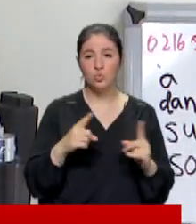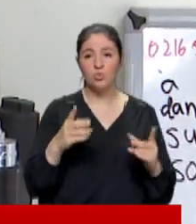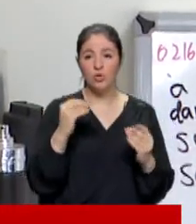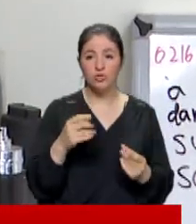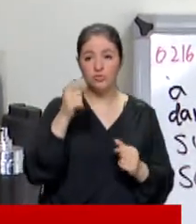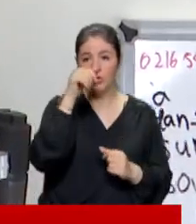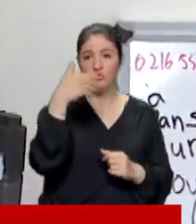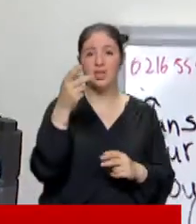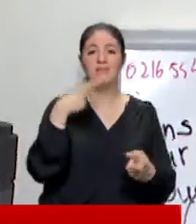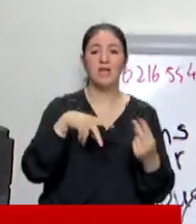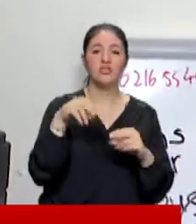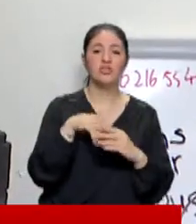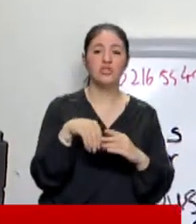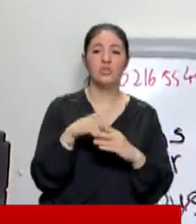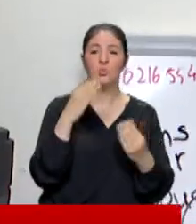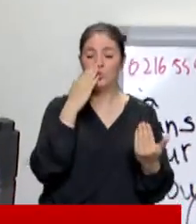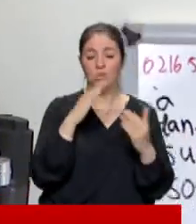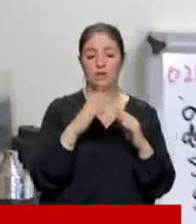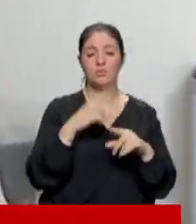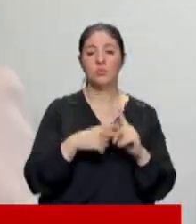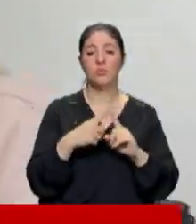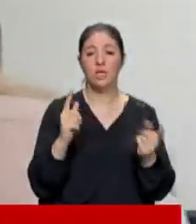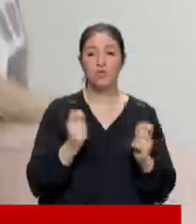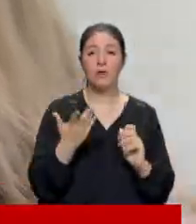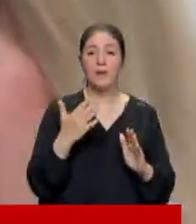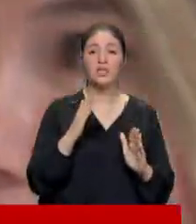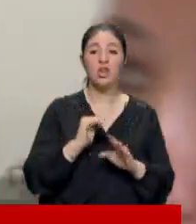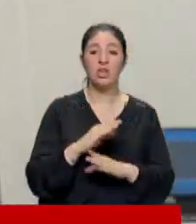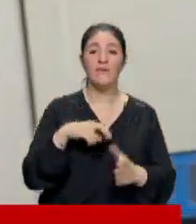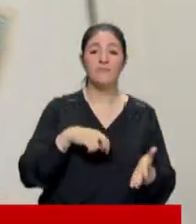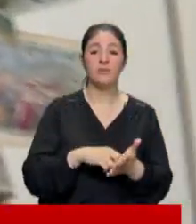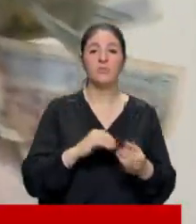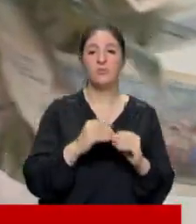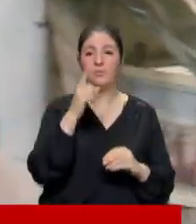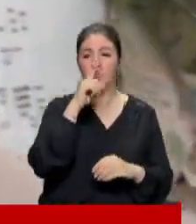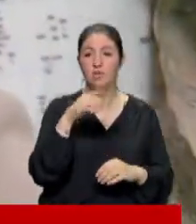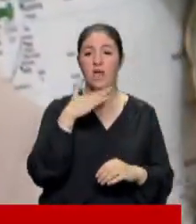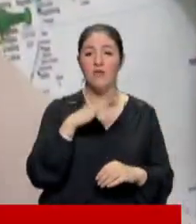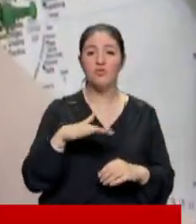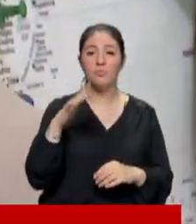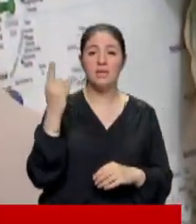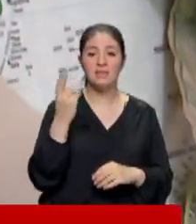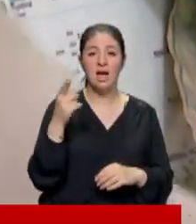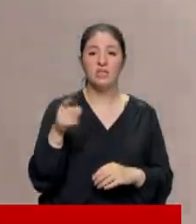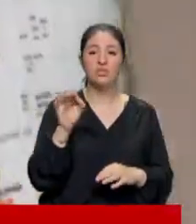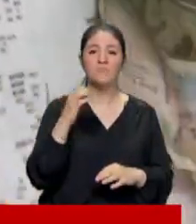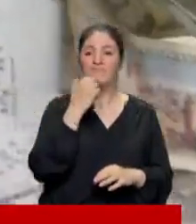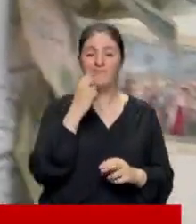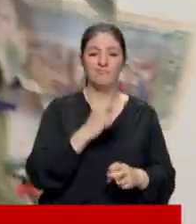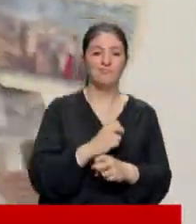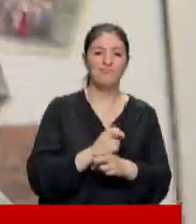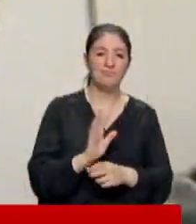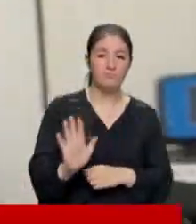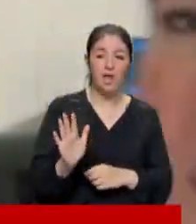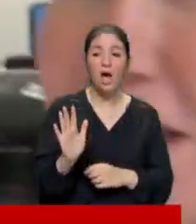uzayınca yurt dışı seyahati için ideal bir süreye dönüştü ama yaşanan vize sıkıntısı nedeniyle Avrupa seyahati şimdilik riske